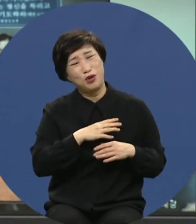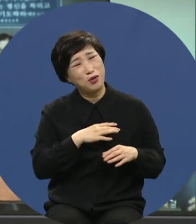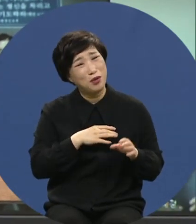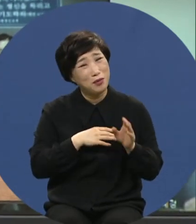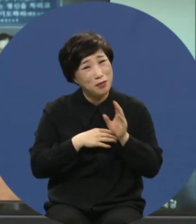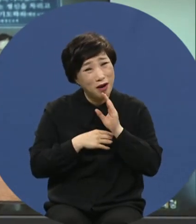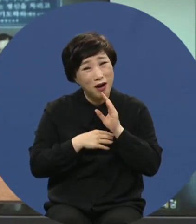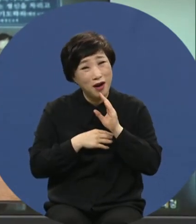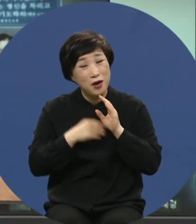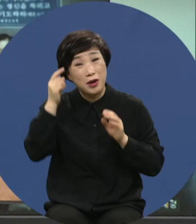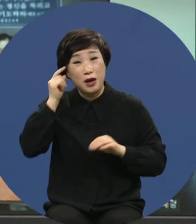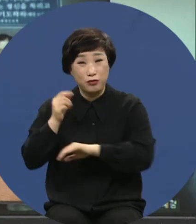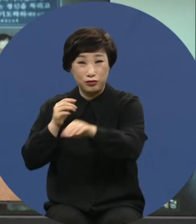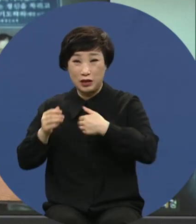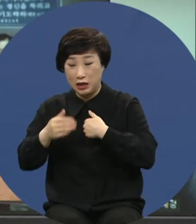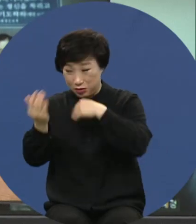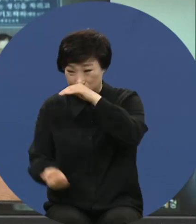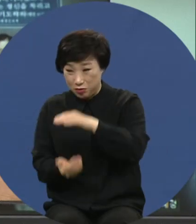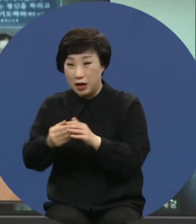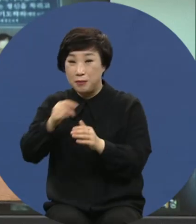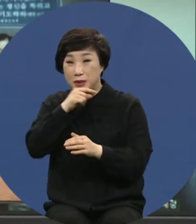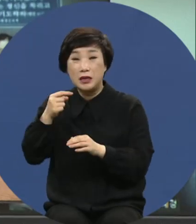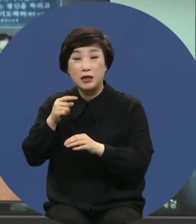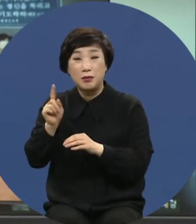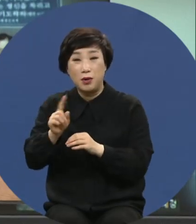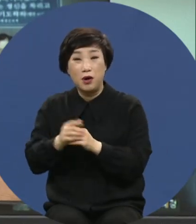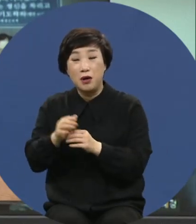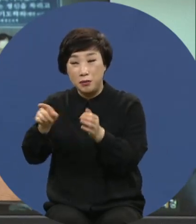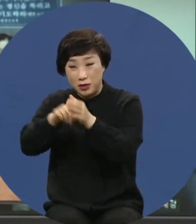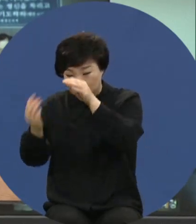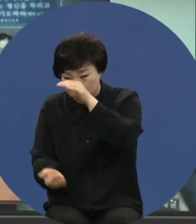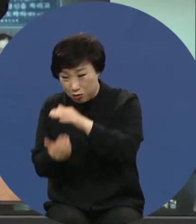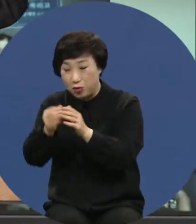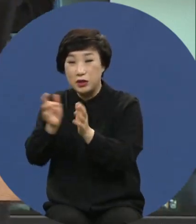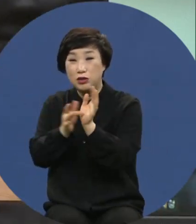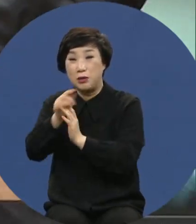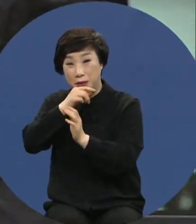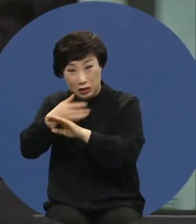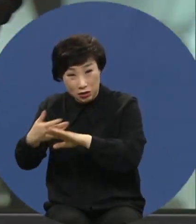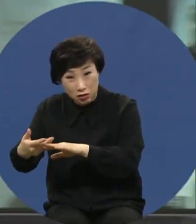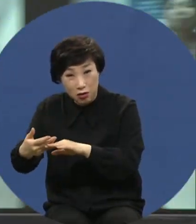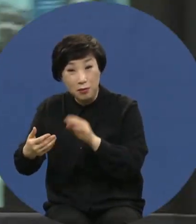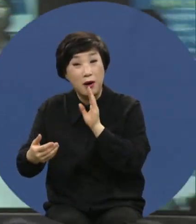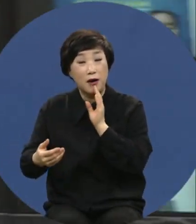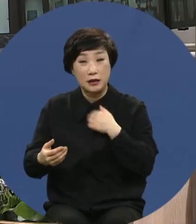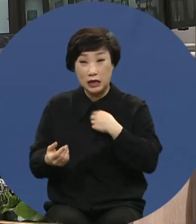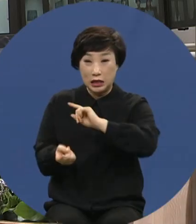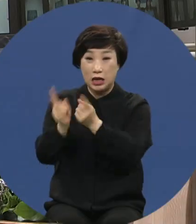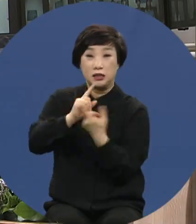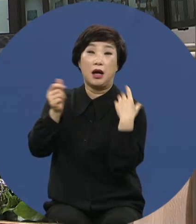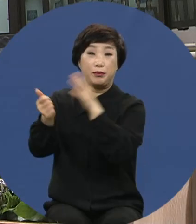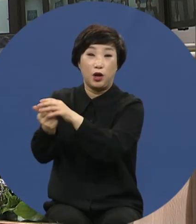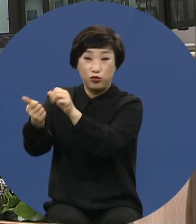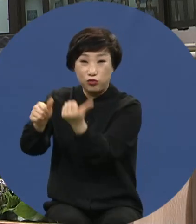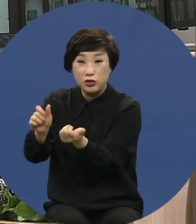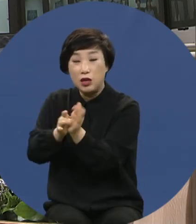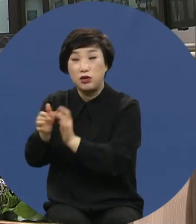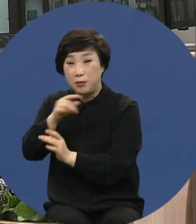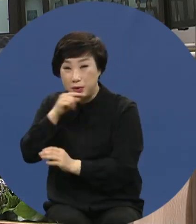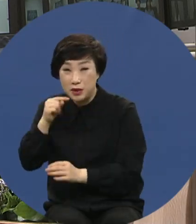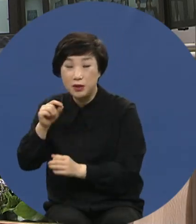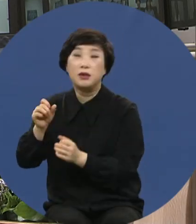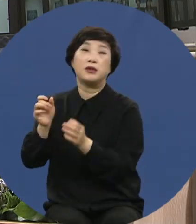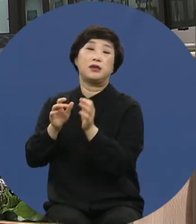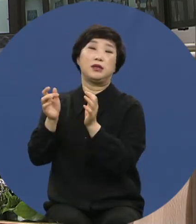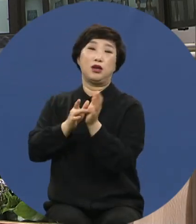최고의 믿음의 피의 믿음의 절정이 그의 흘리신 피라 이 말이오. 내 대신 죽어주신 피라 이 말입니다. 부활이라